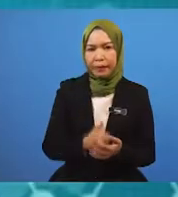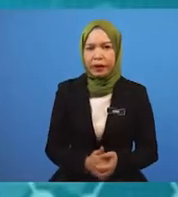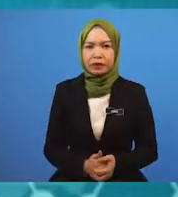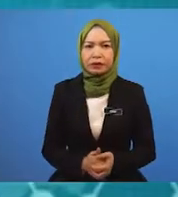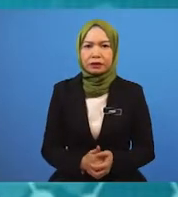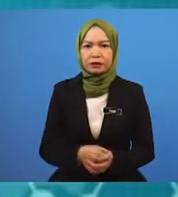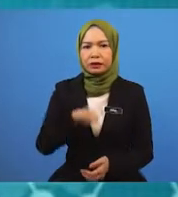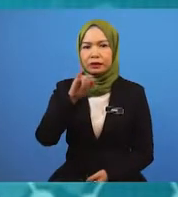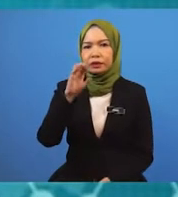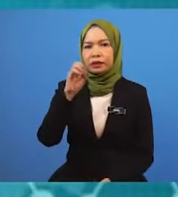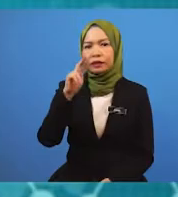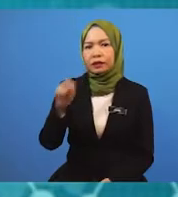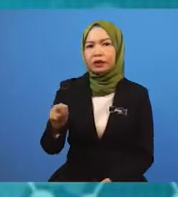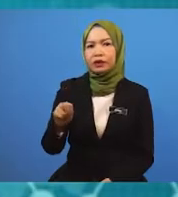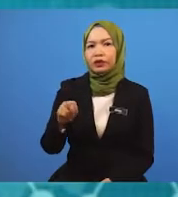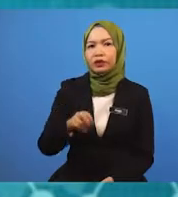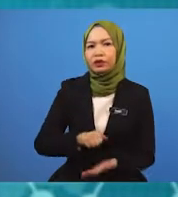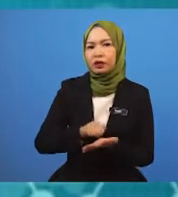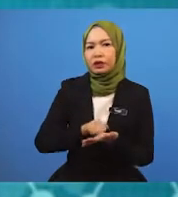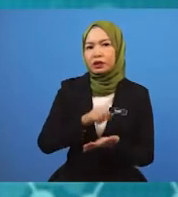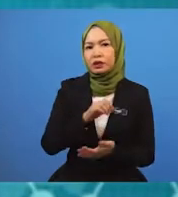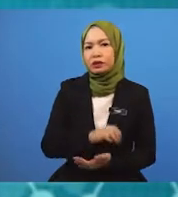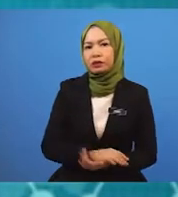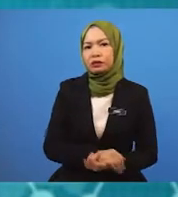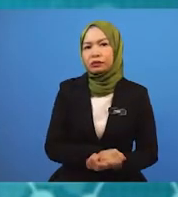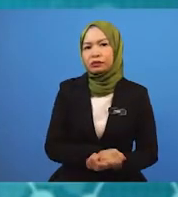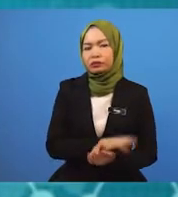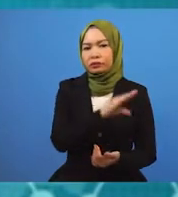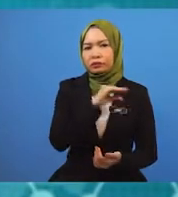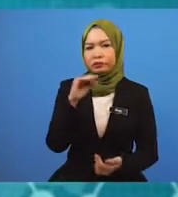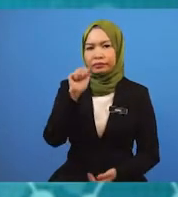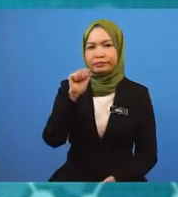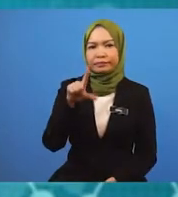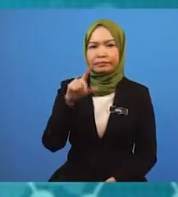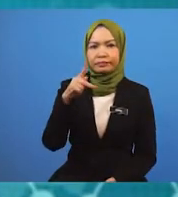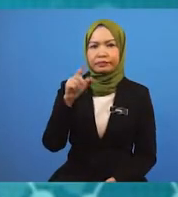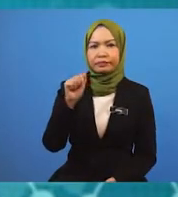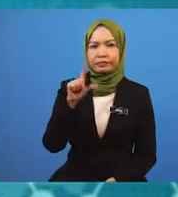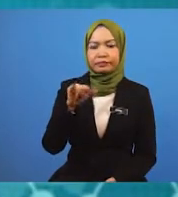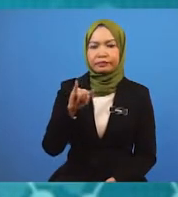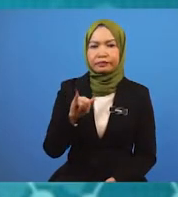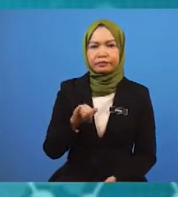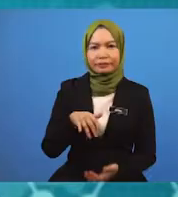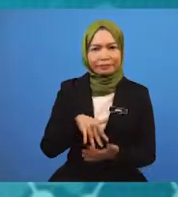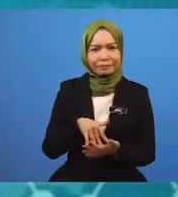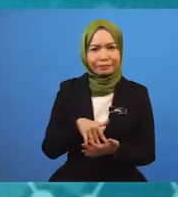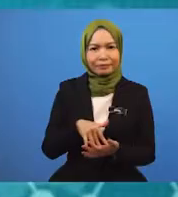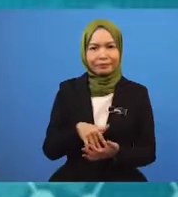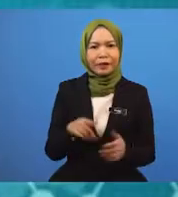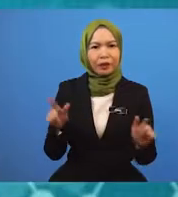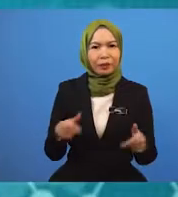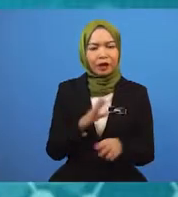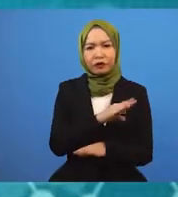asid dan alkali lemah dalam air yang berlaku adalah tidak lengkap.